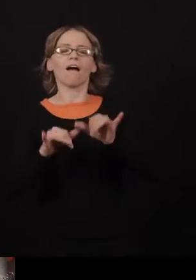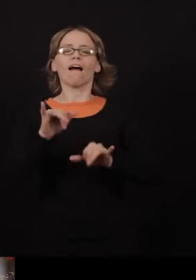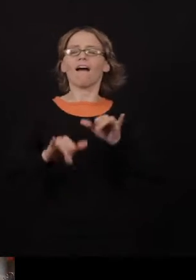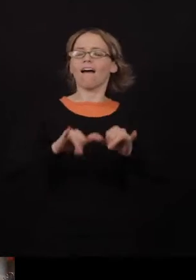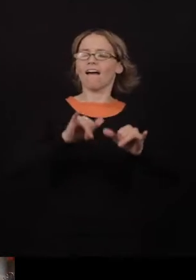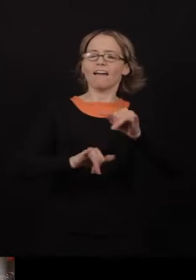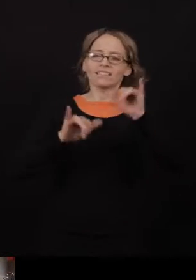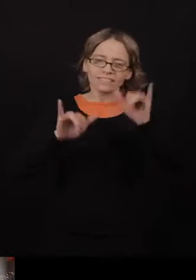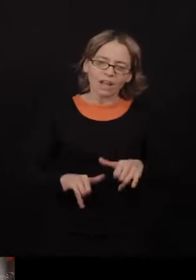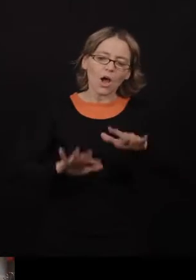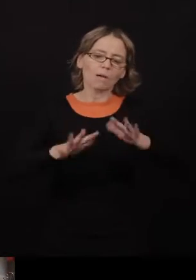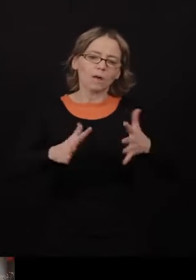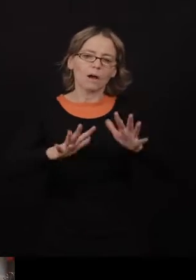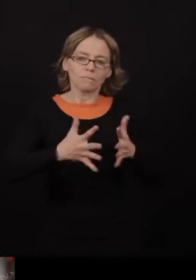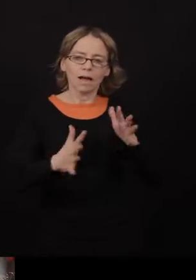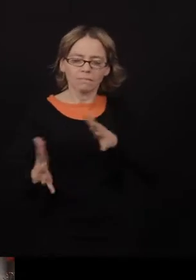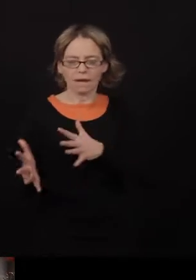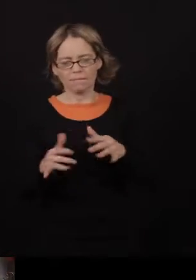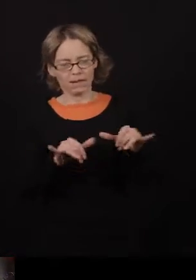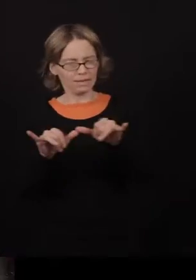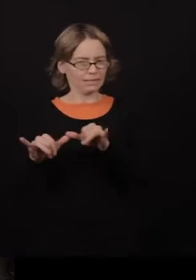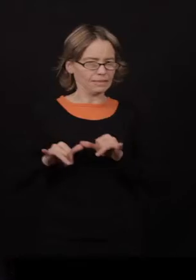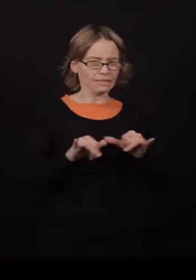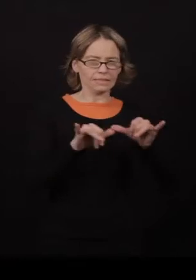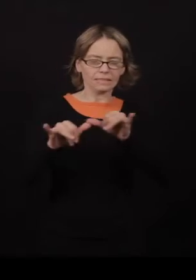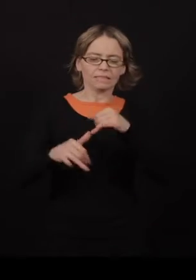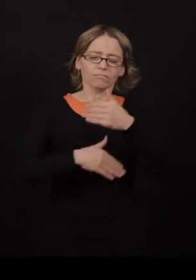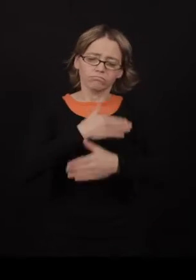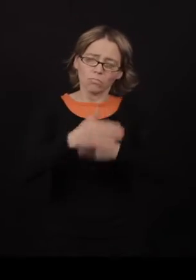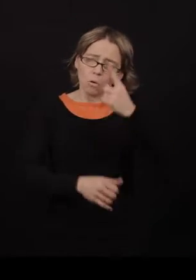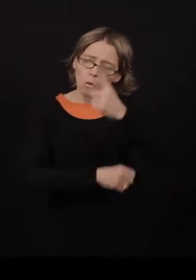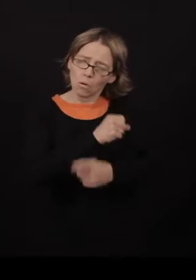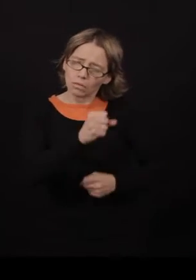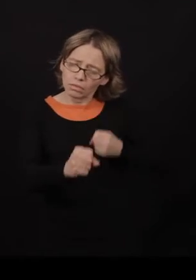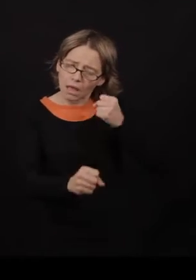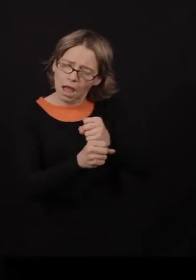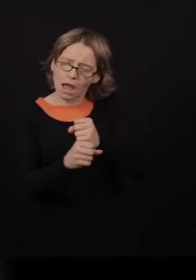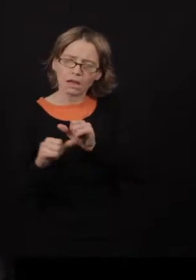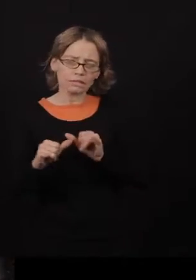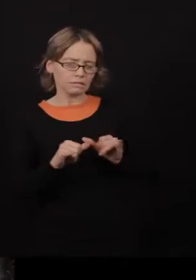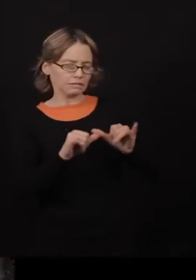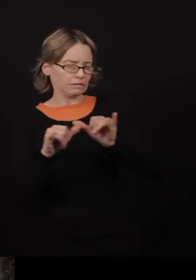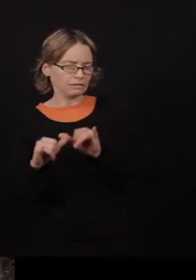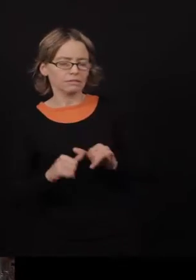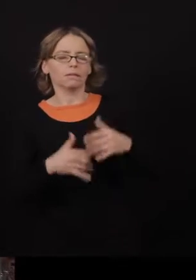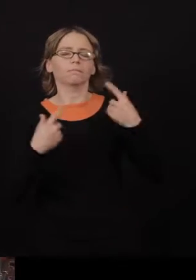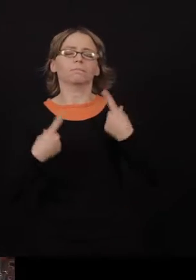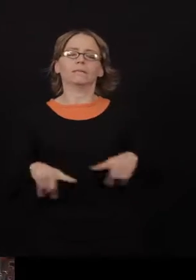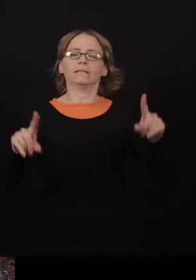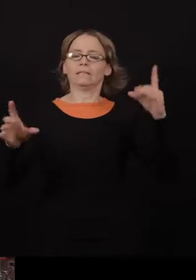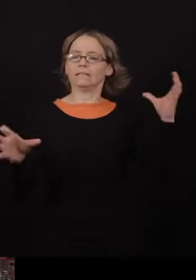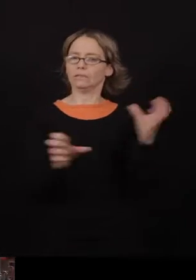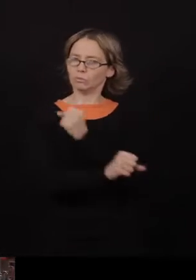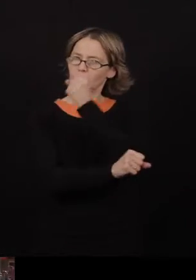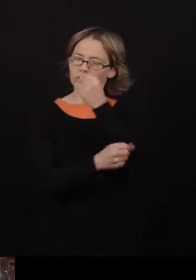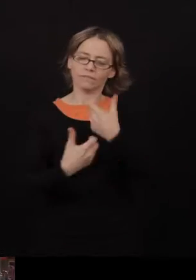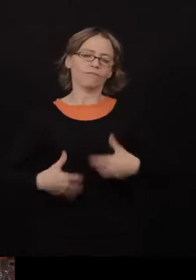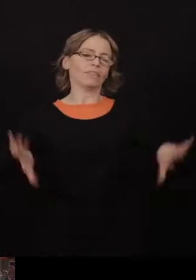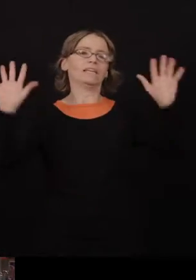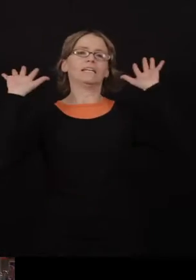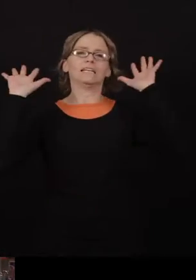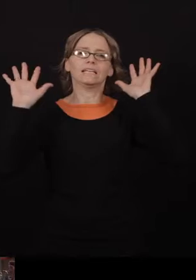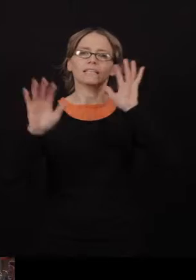commencé à en faire une version de grande taille. J'ai eu quelques problèmes difficiles à